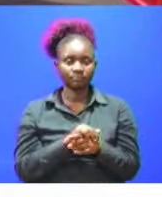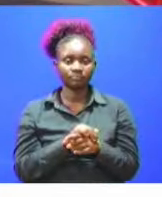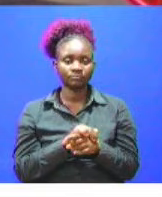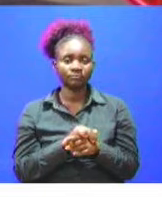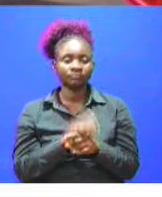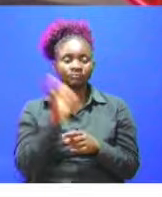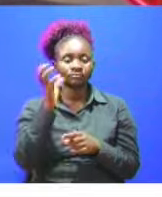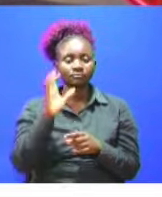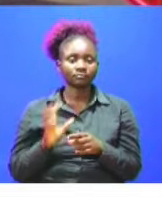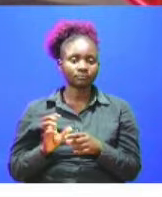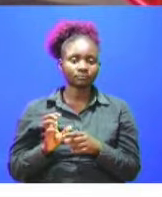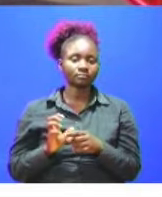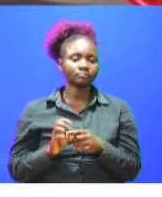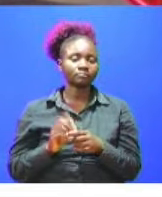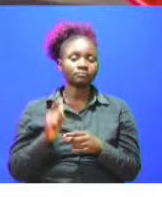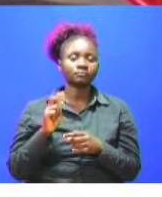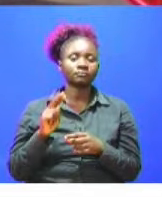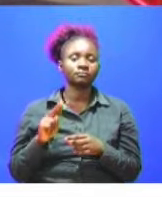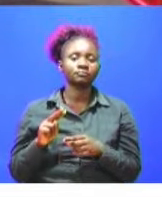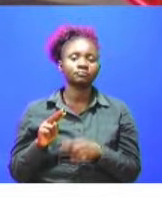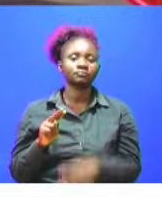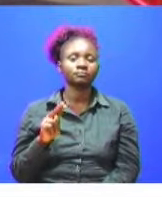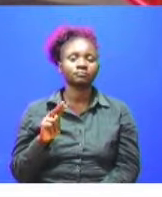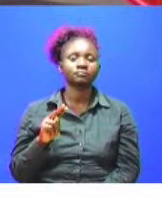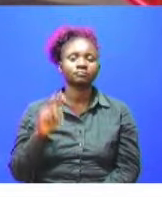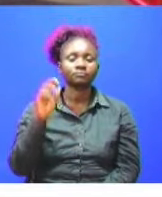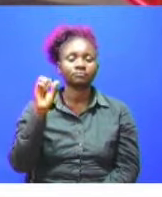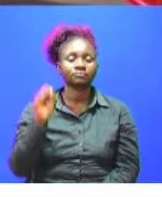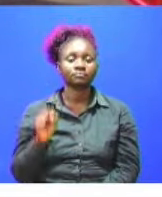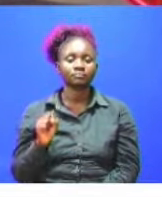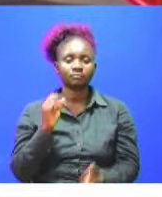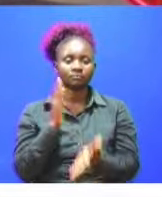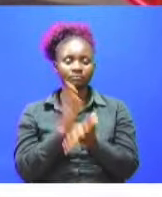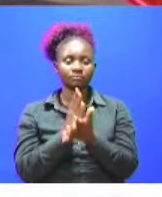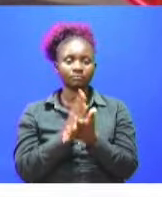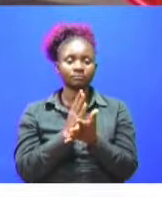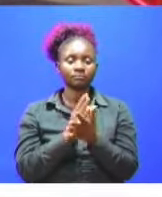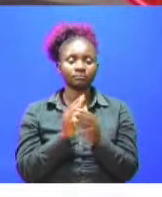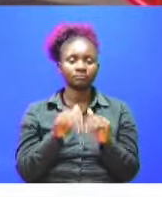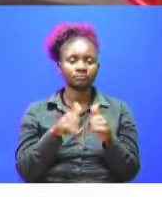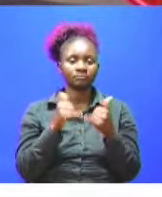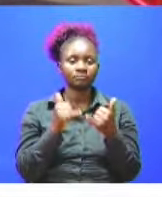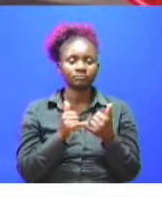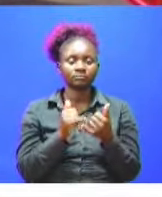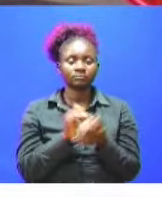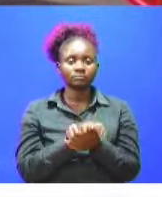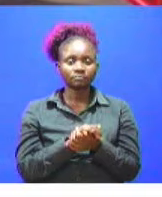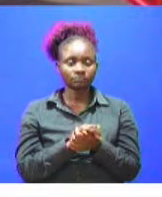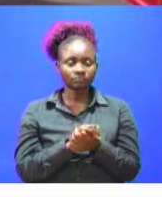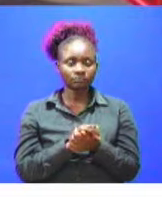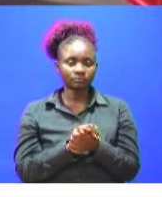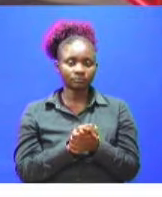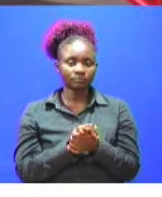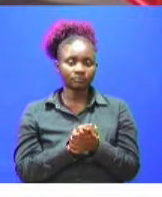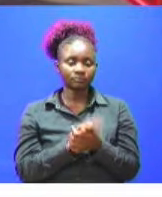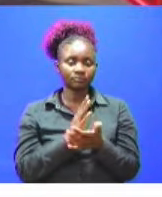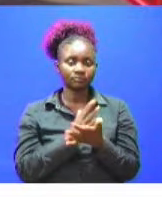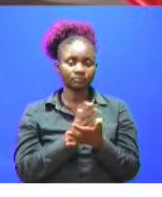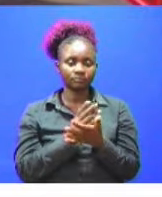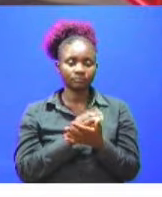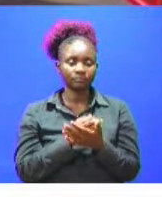constituency ya Kitutu cha South likonekia buna yanyalire kobage goikera egati